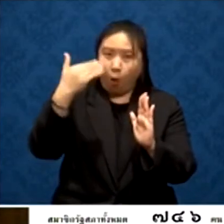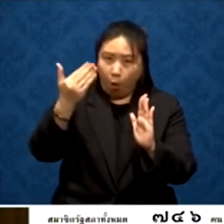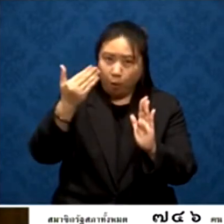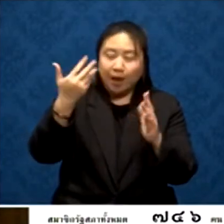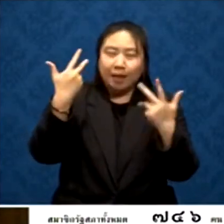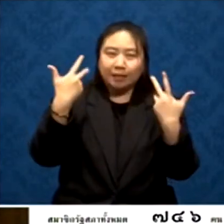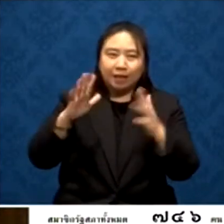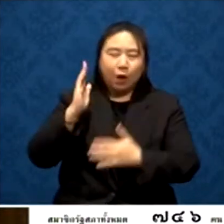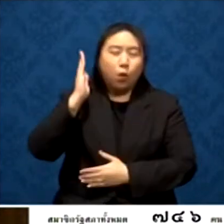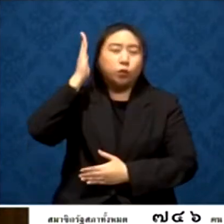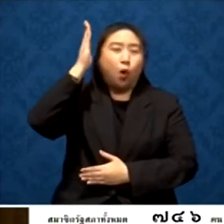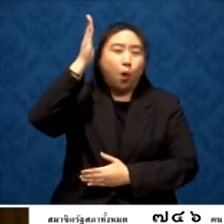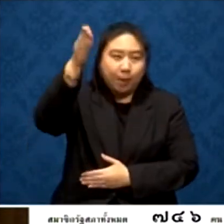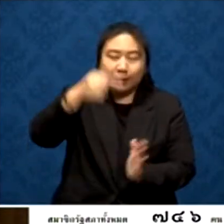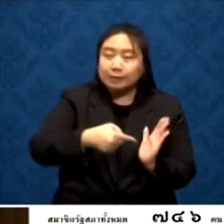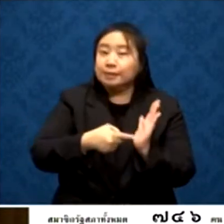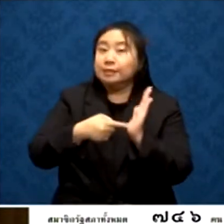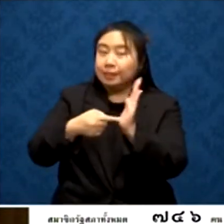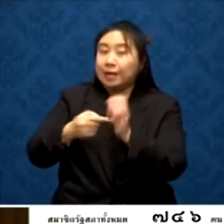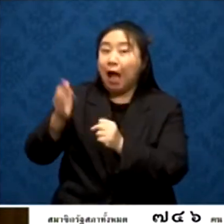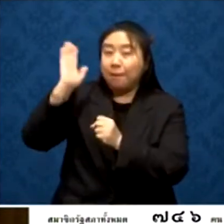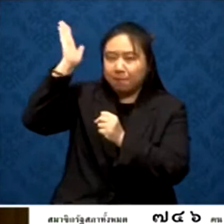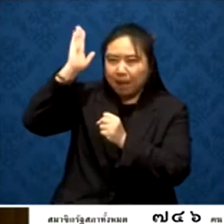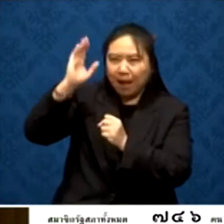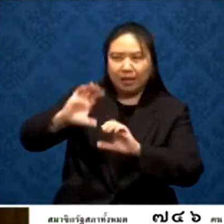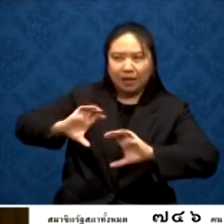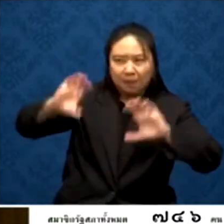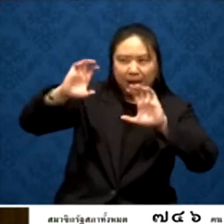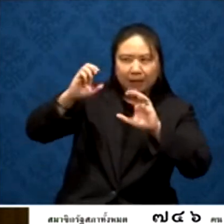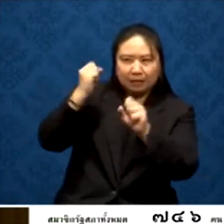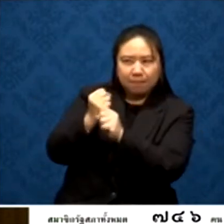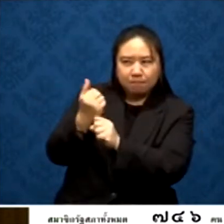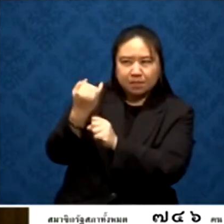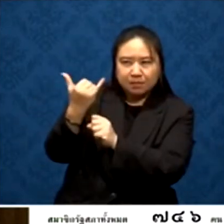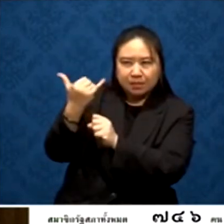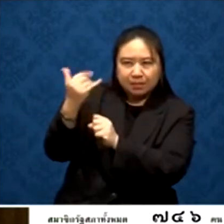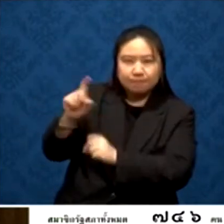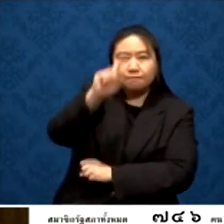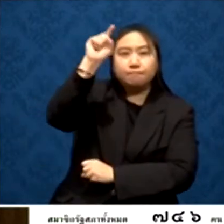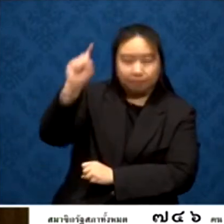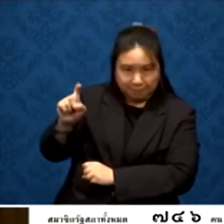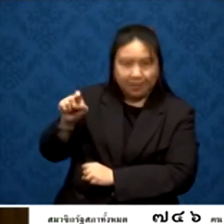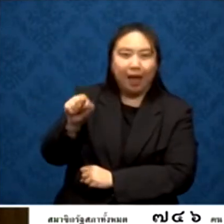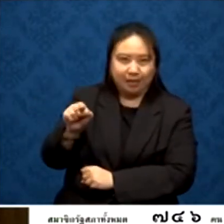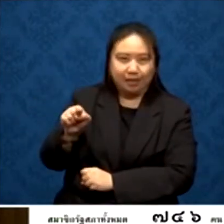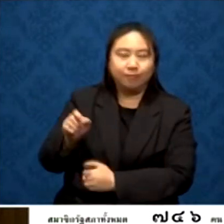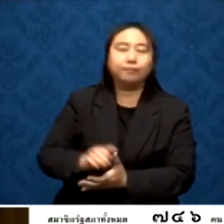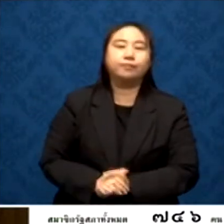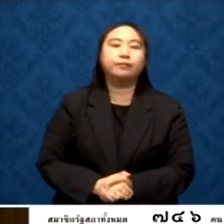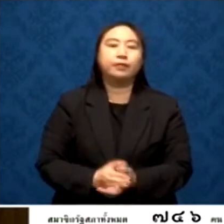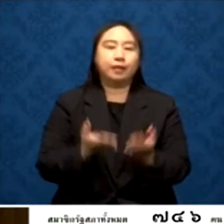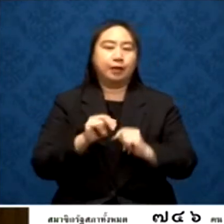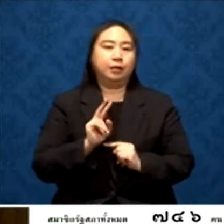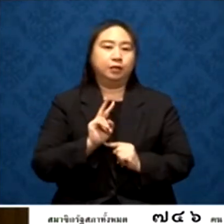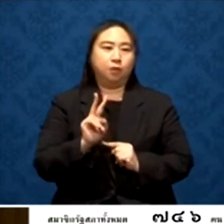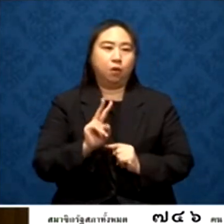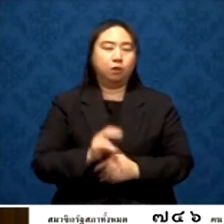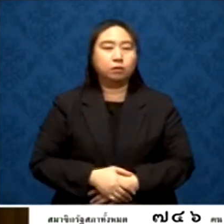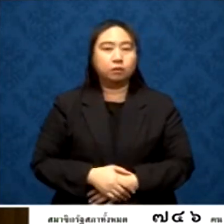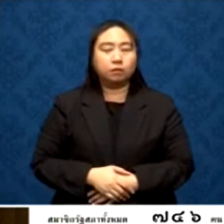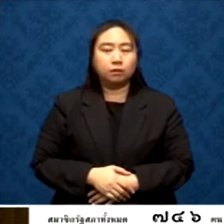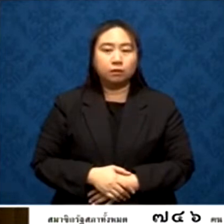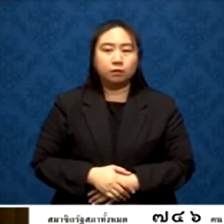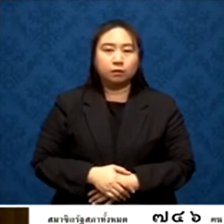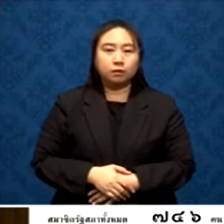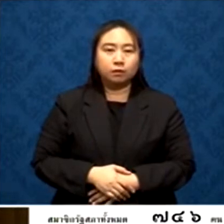ใจรัฐบาลดูว่าจะมีการทุจริตคอร์รัปชันหรือไม่นั่นเป็นประการที่1ประการที่2ครับท่านประธานครับ ท่านประธานครูมานิชประท้วงด้วยอะไรฮะ ยังไม่จ